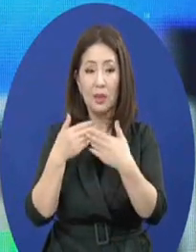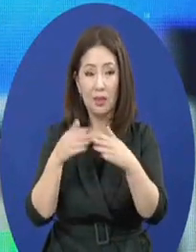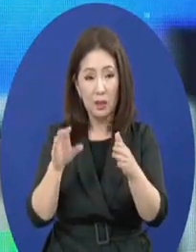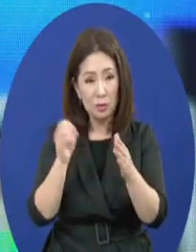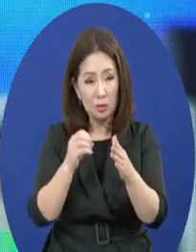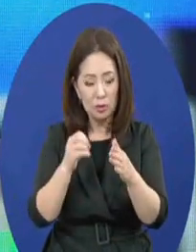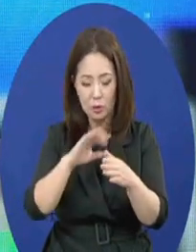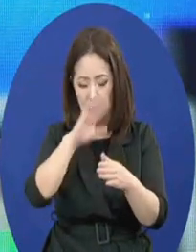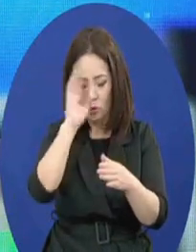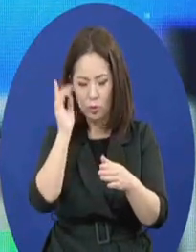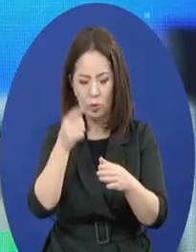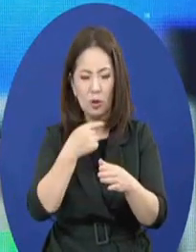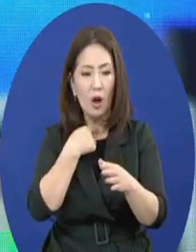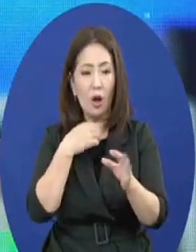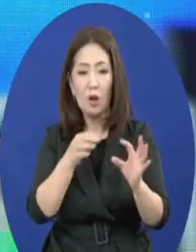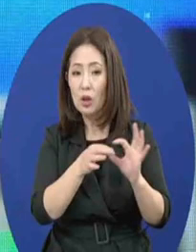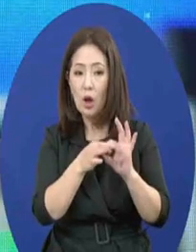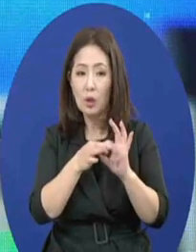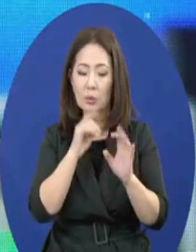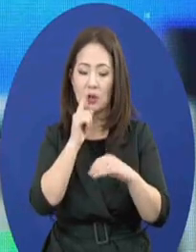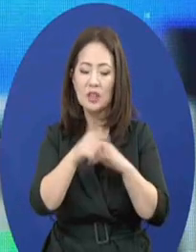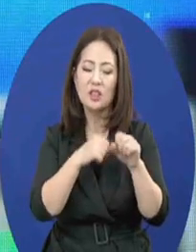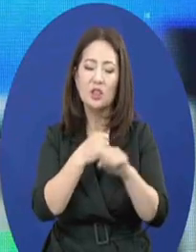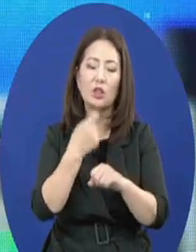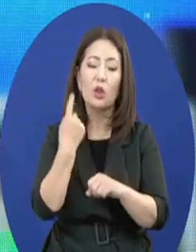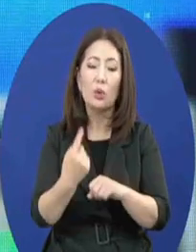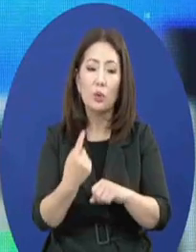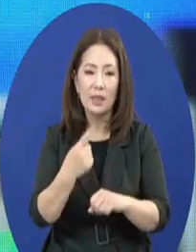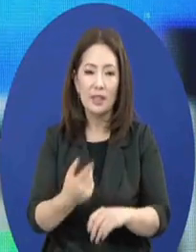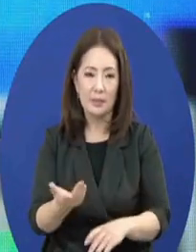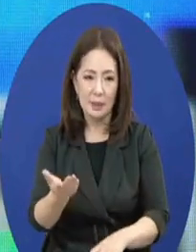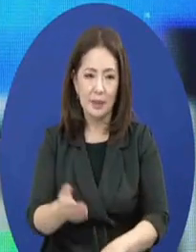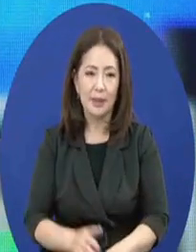ч дулааны шугамд холбогдох боломжгүйгээс нэг жил хүлээгдсэн байна.